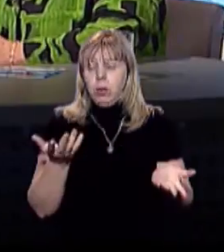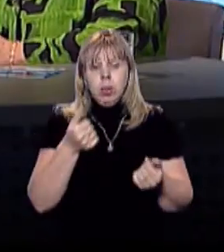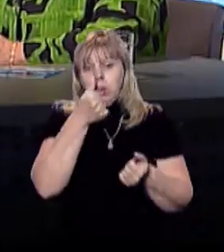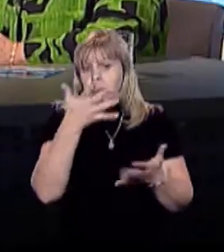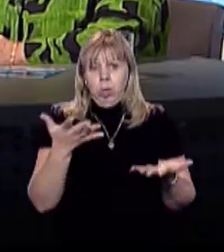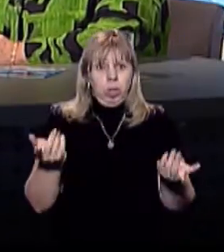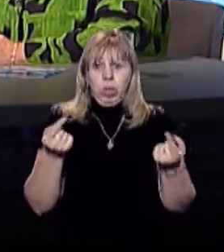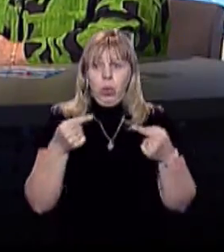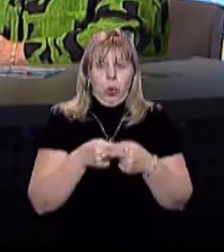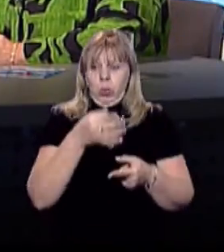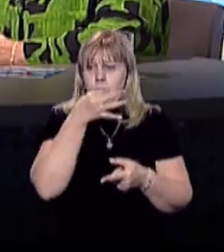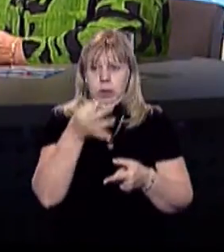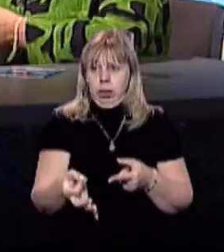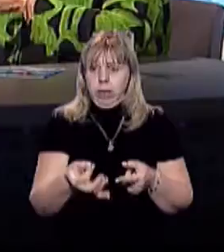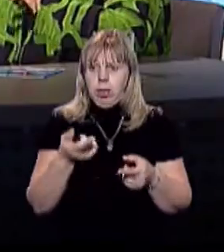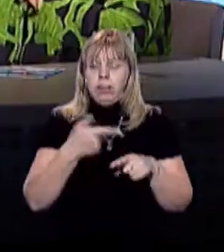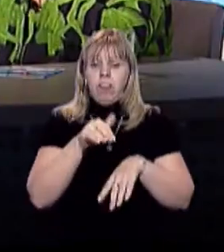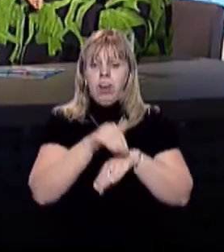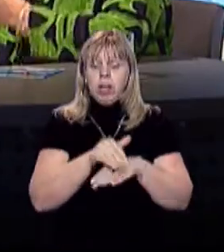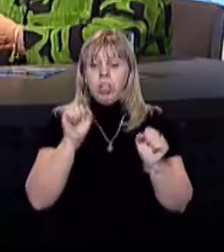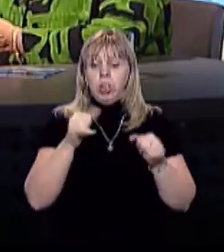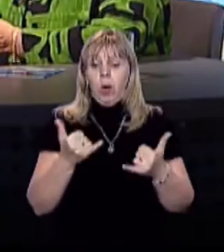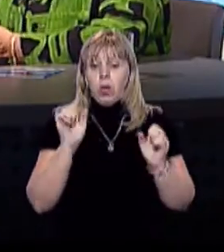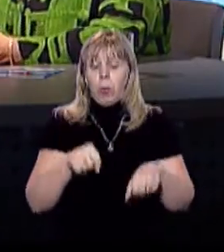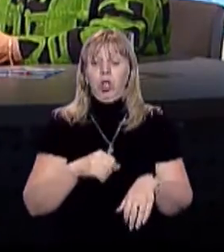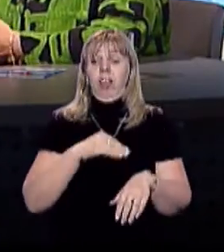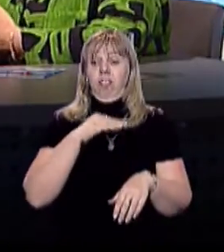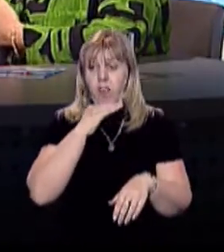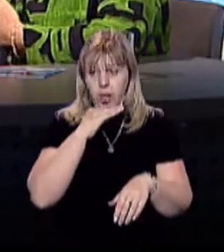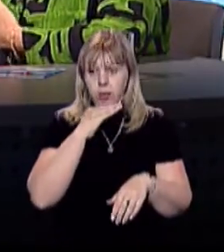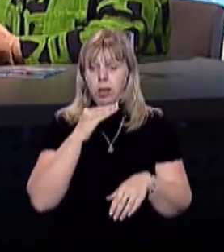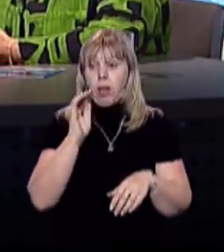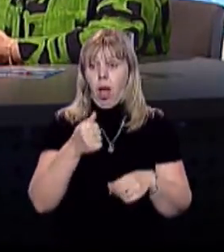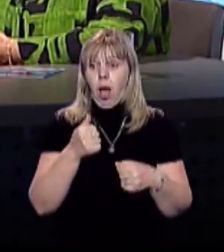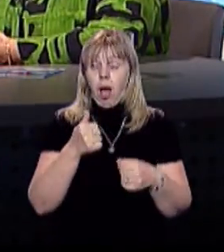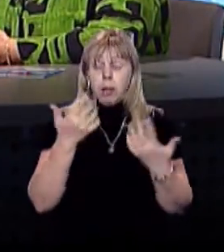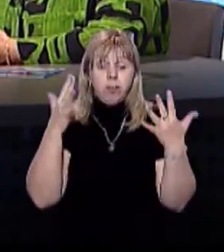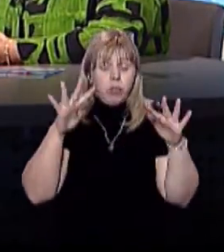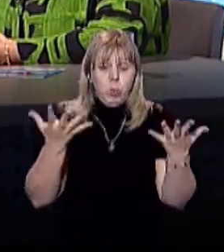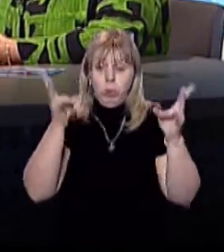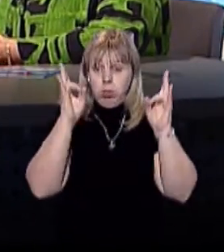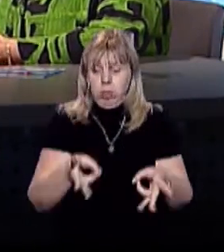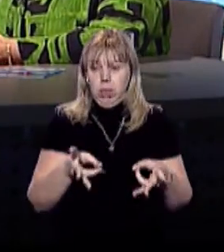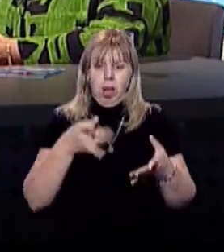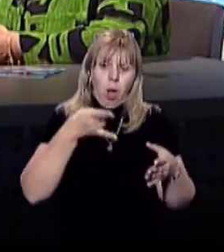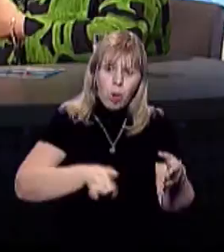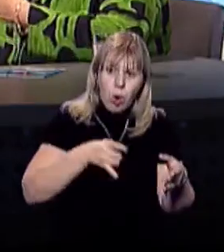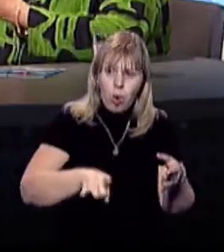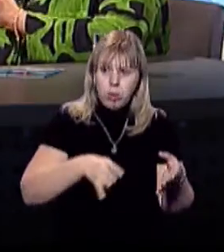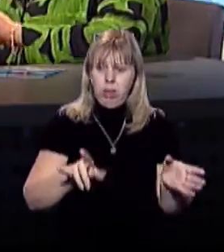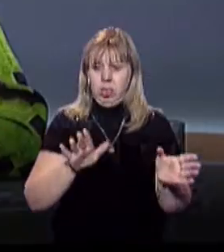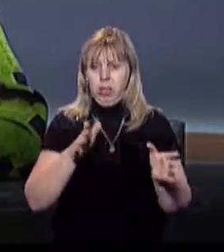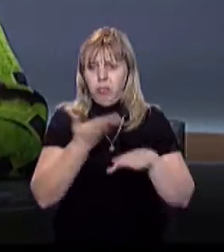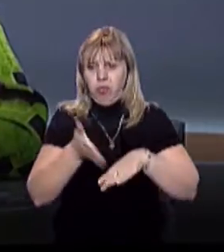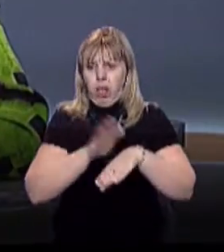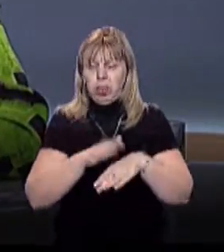так однозначно сказати. Це практично сьогодні може бути достатньо, а от трапилися якась або пологи якісь патологічні,